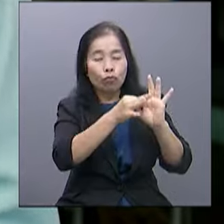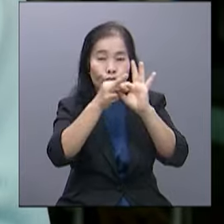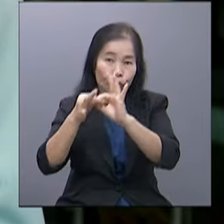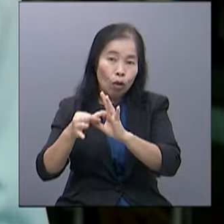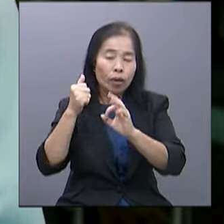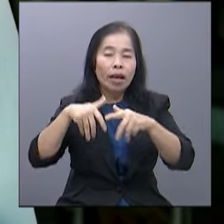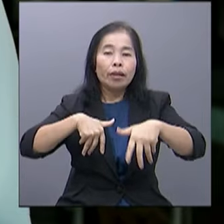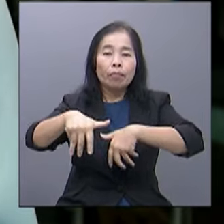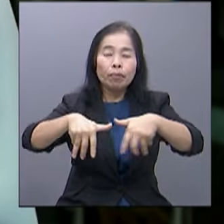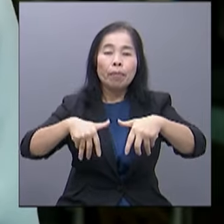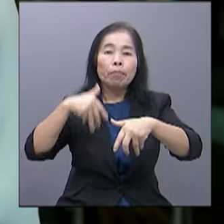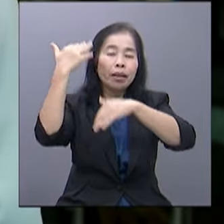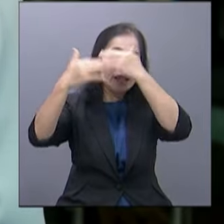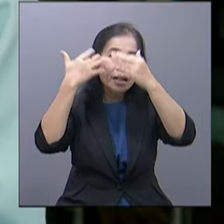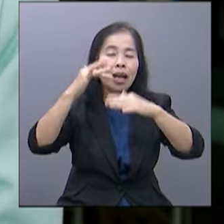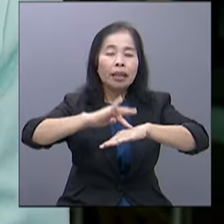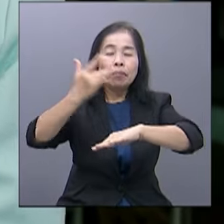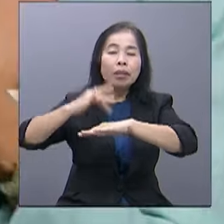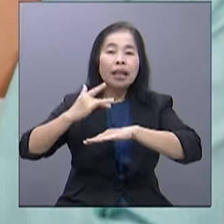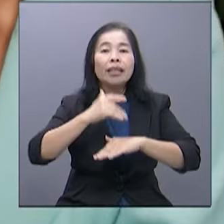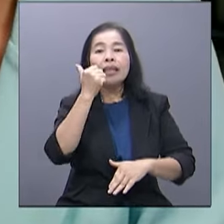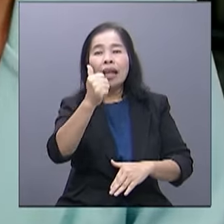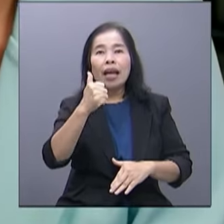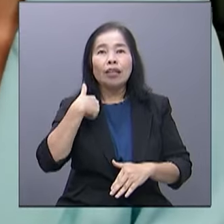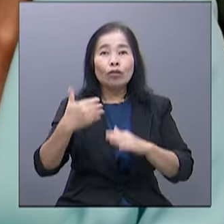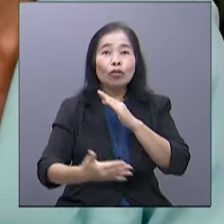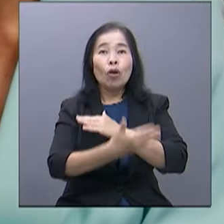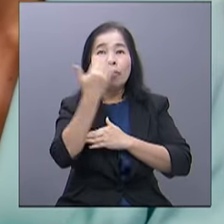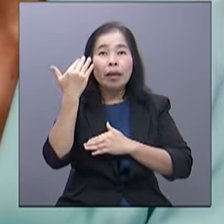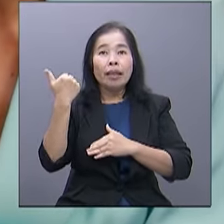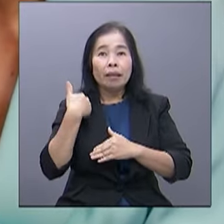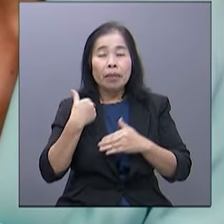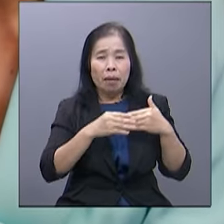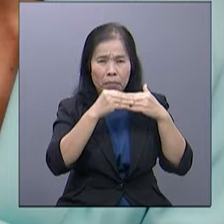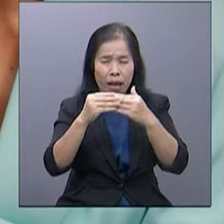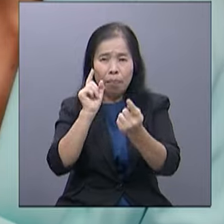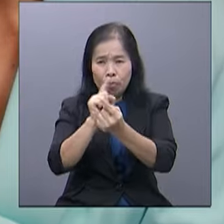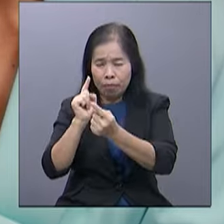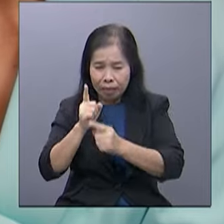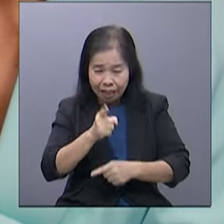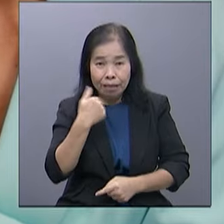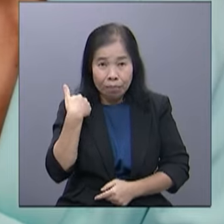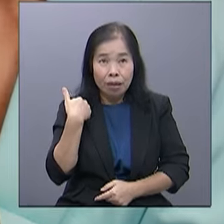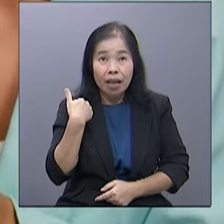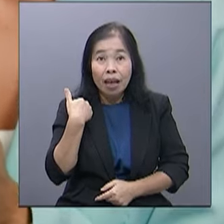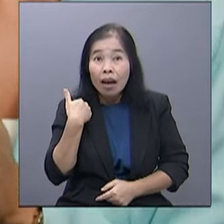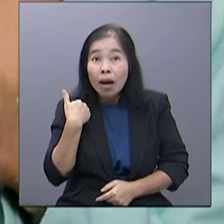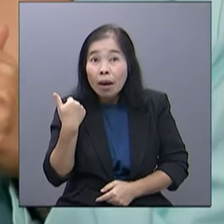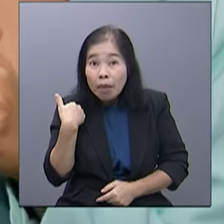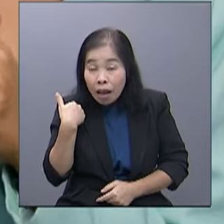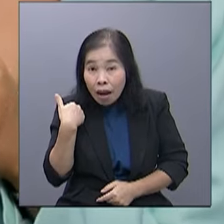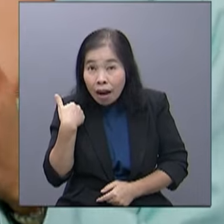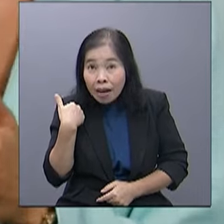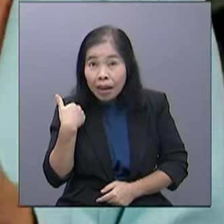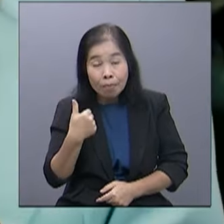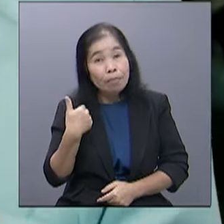พัฒนาแล้วก็การอนุรักพื้นที่ธรรมชาติเอาไว้ด้วยมีโอกาสช่วยพาพีลงไปดูพื้นที่จริงได้มคะอาจารย์มีงบใช่ม